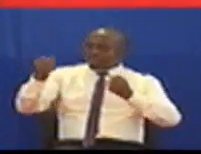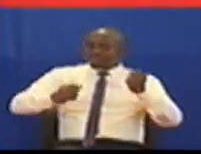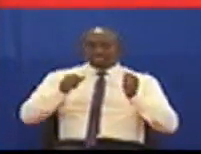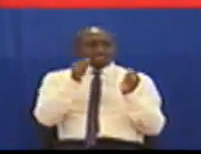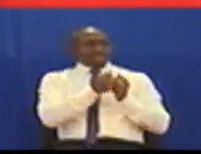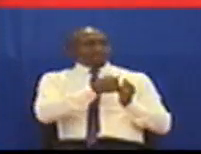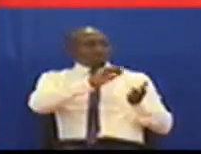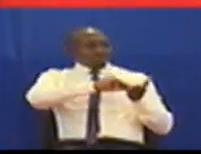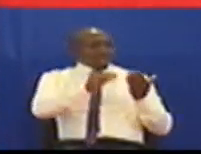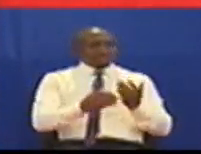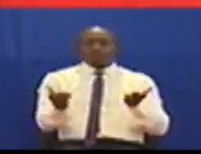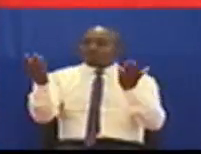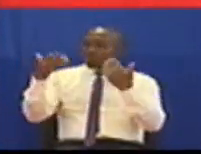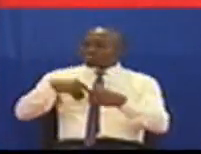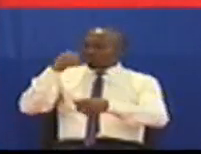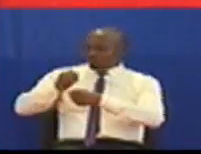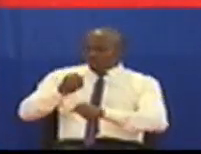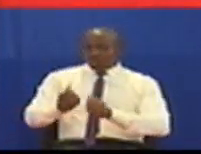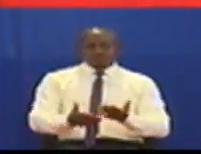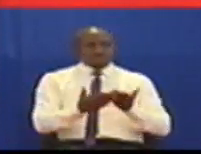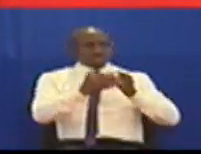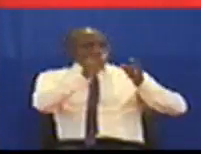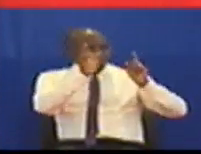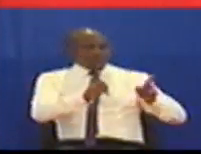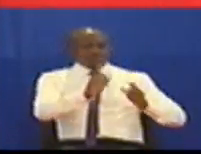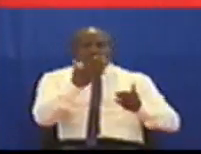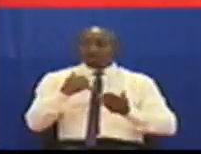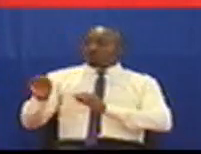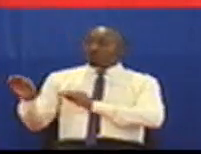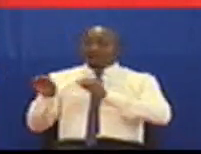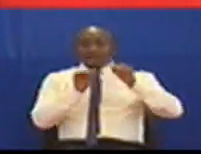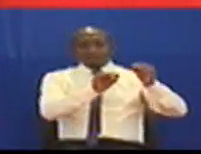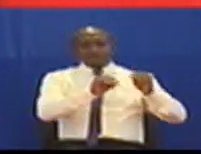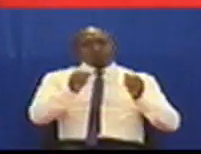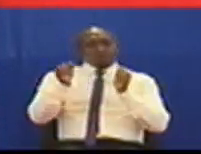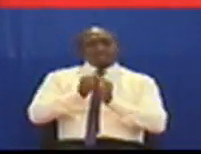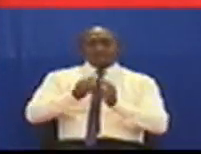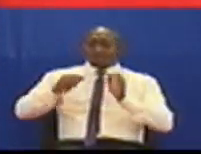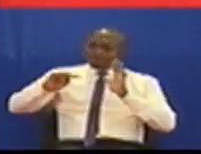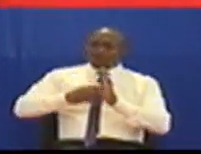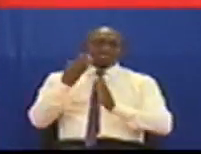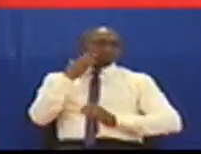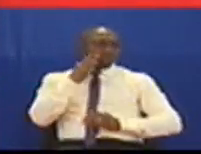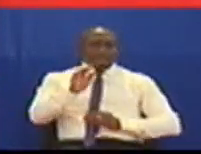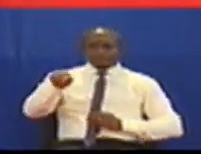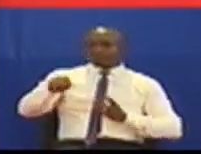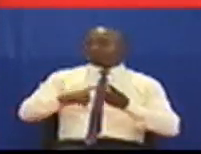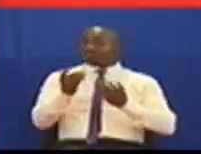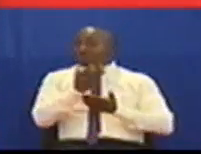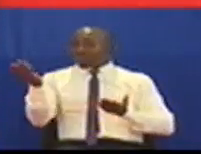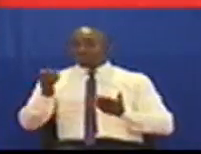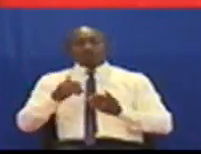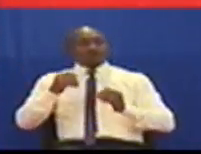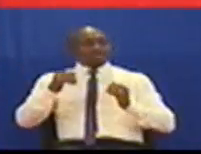gani ambalo mnaweza kufanya likawasaidia walimu wanaotaka kuhama kwa genuine issues. Kuna wengine ambao kwa kweli ni